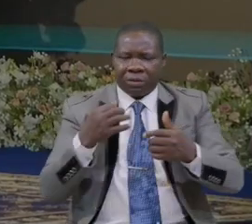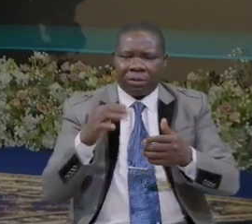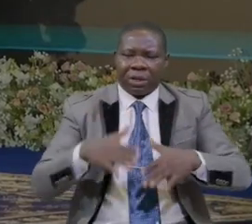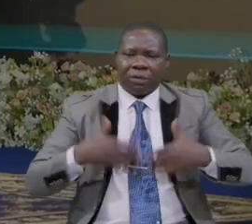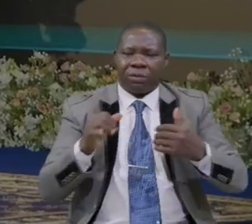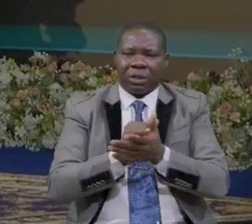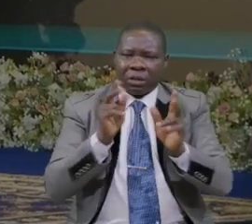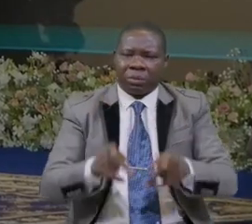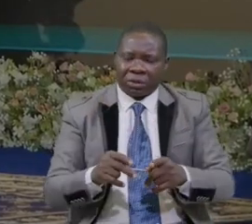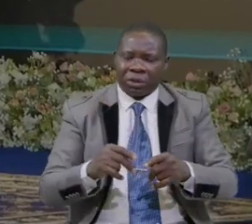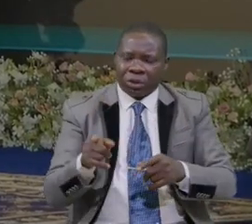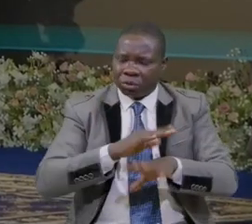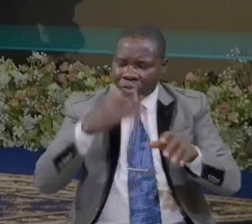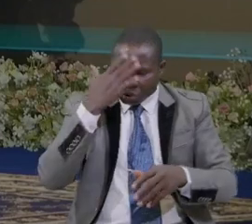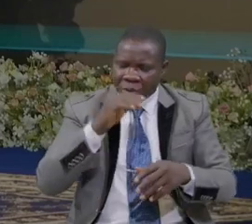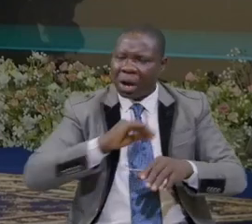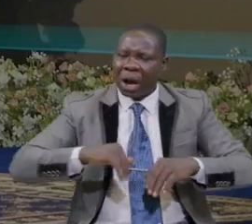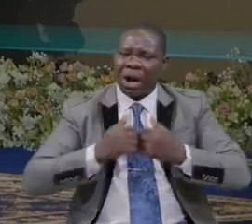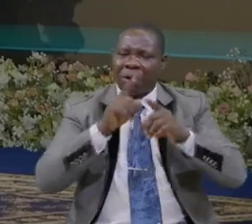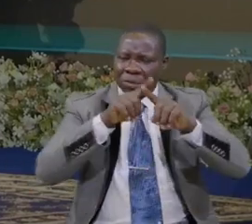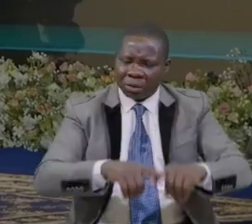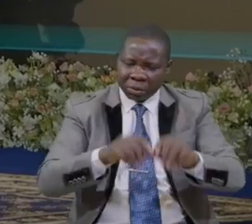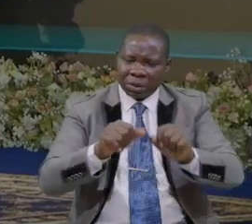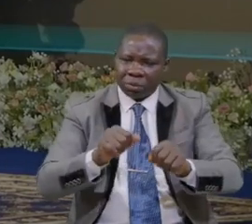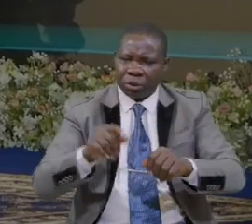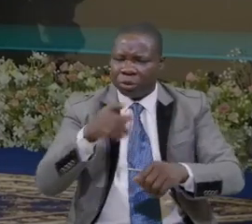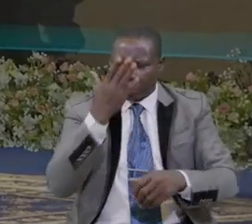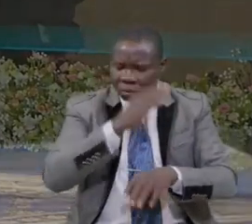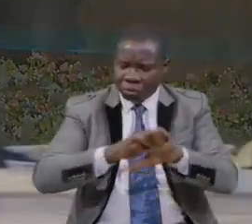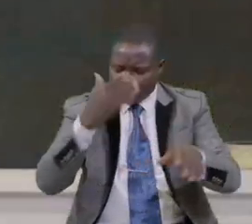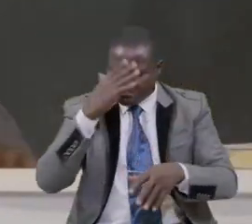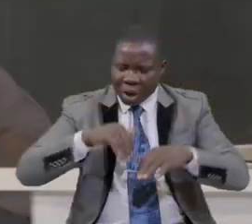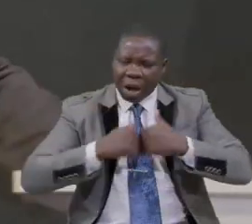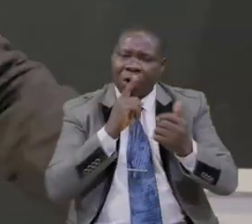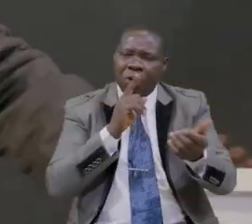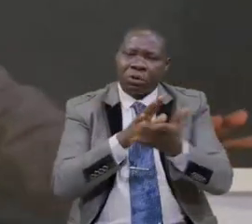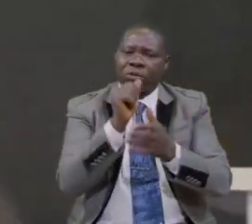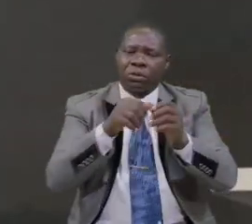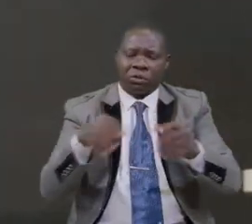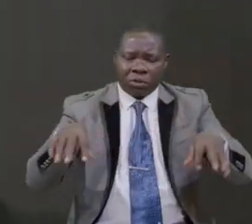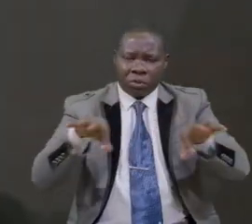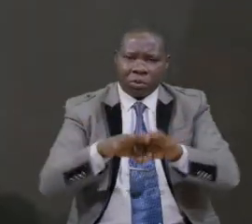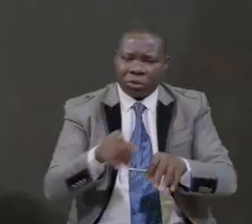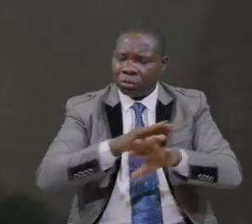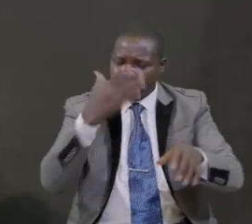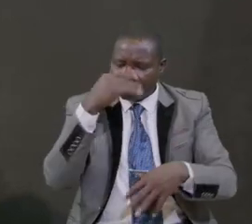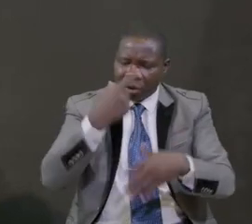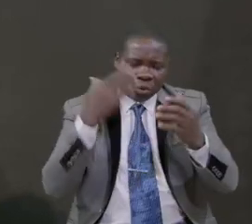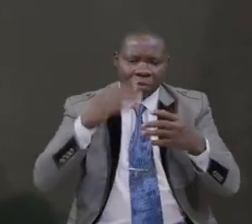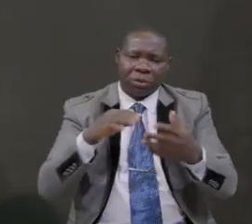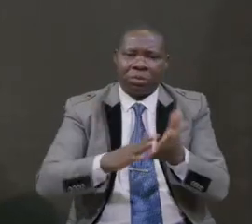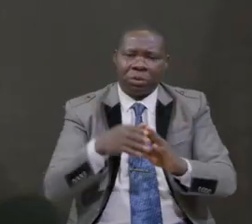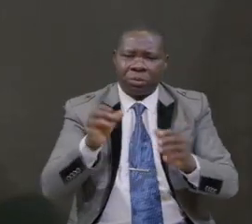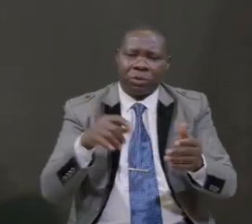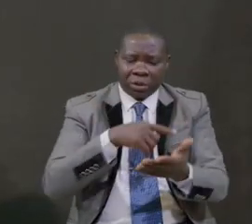il est digne de confiance. Tu ne sais même pas s'il est digne de confiance. Et tu ne sais pas ce qu'il deviendra de cette